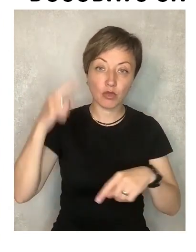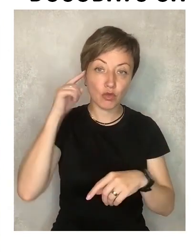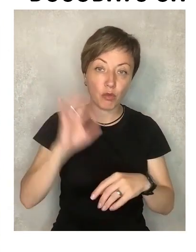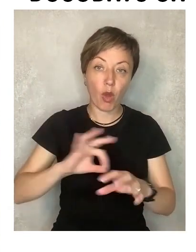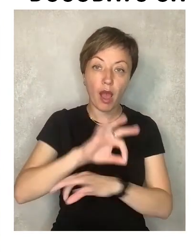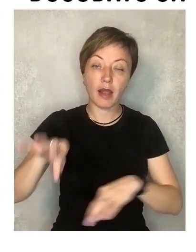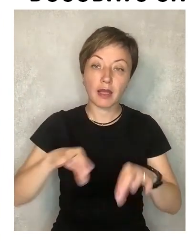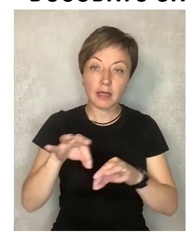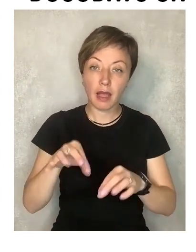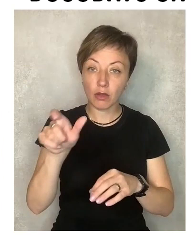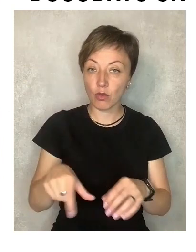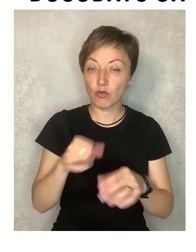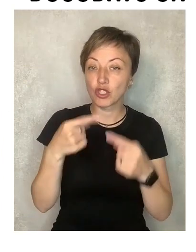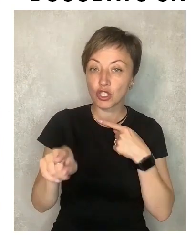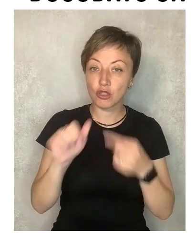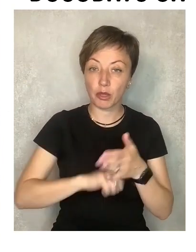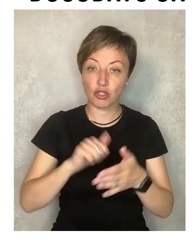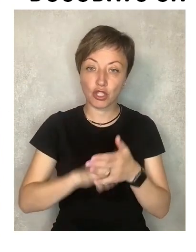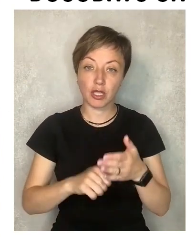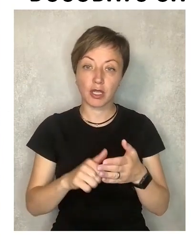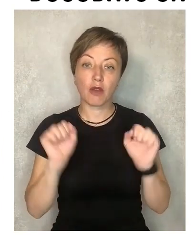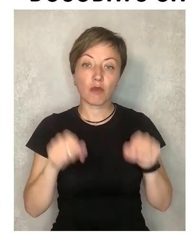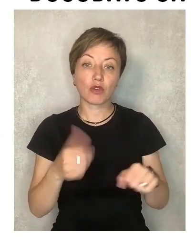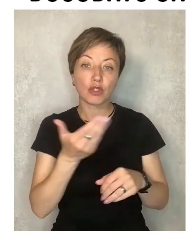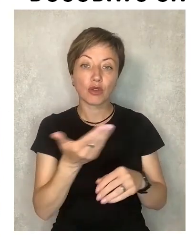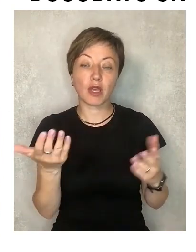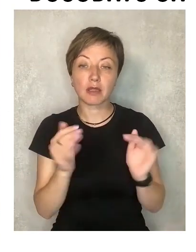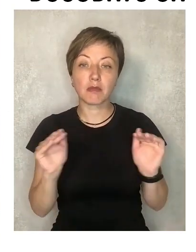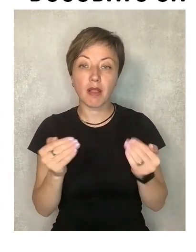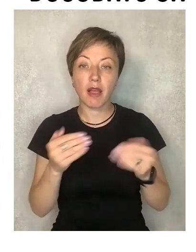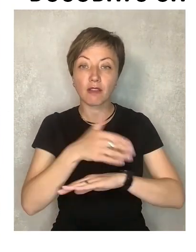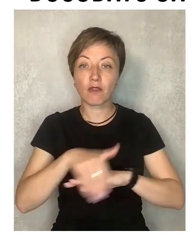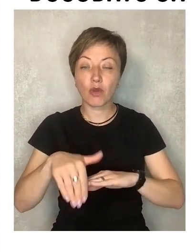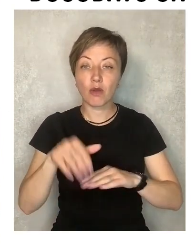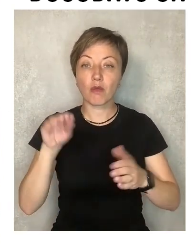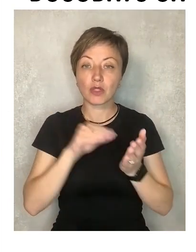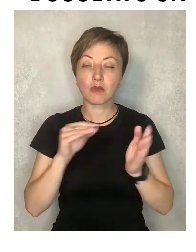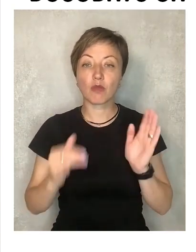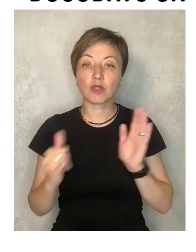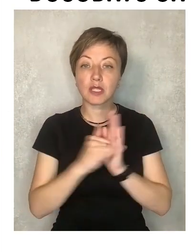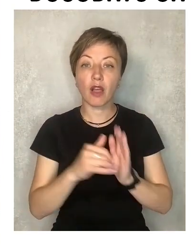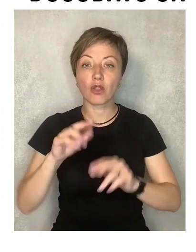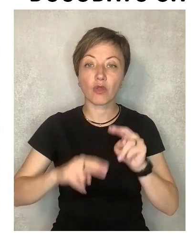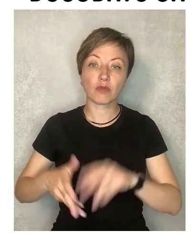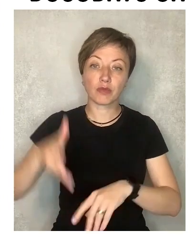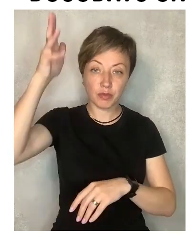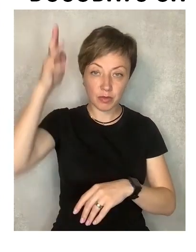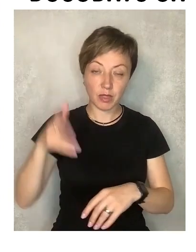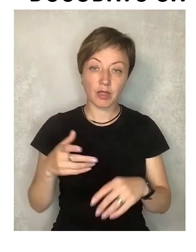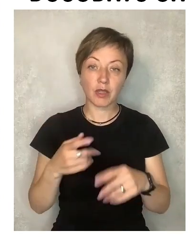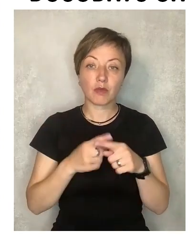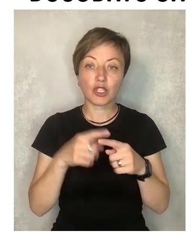інші причини. Може, йому там якісь в його маленькому дворі поставили новобут на 140 етажів. Може, йому інші причини там